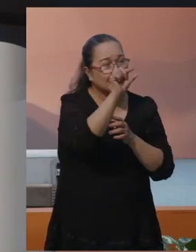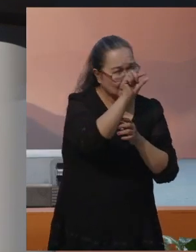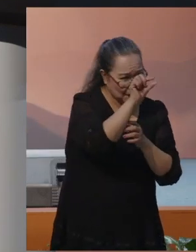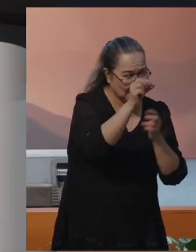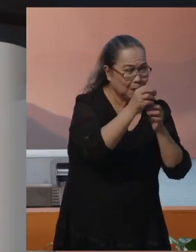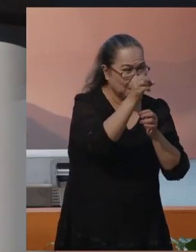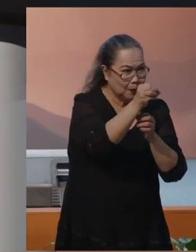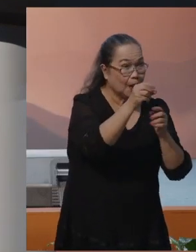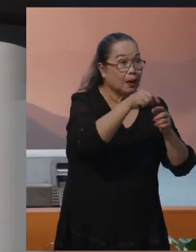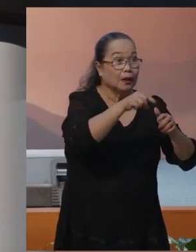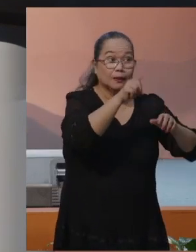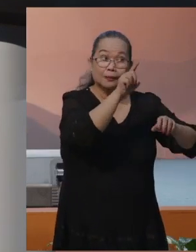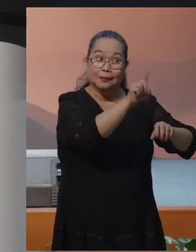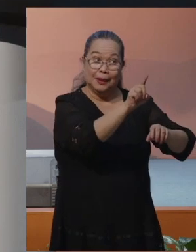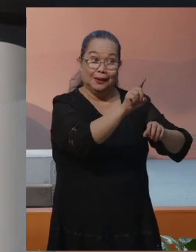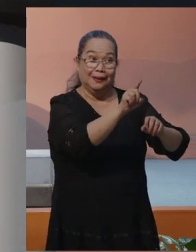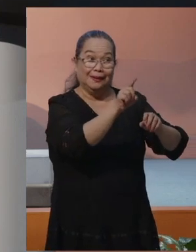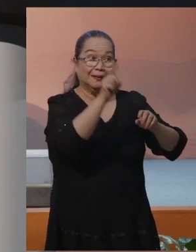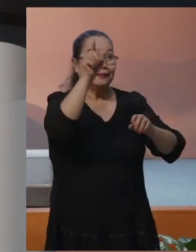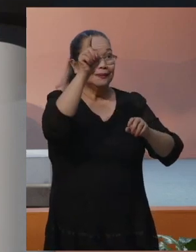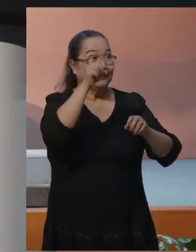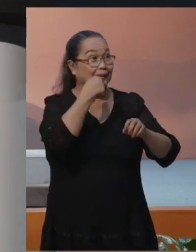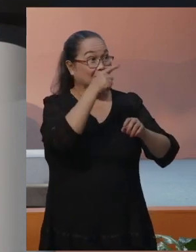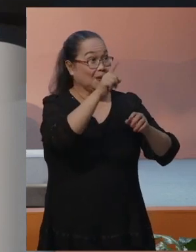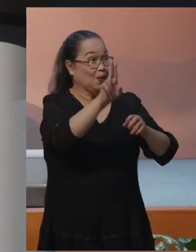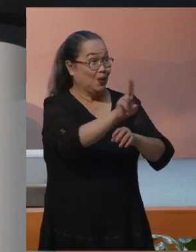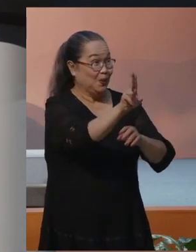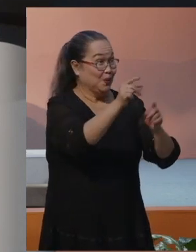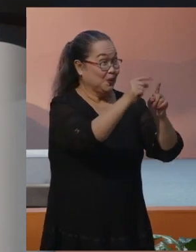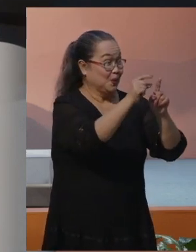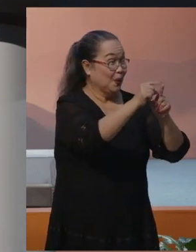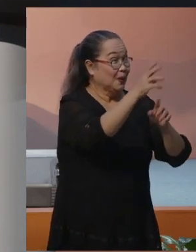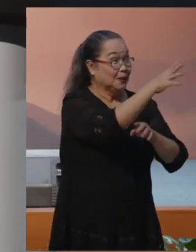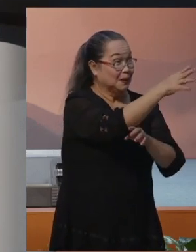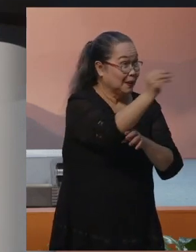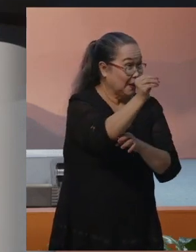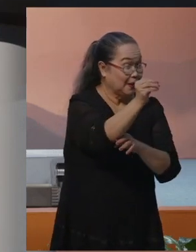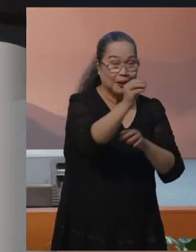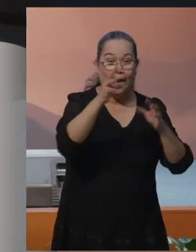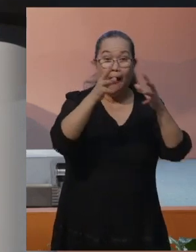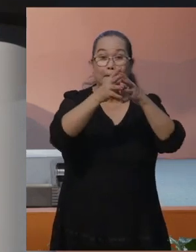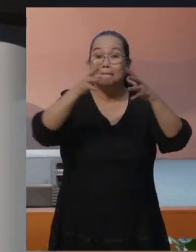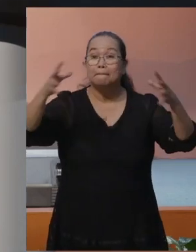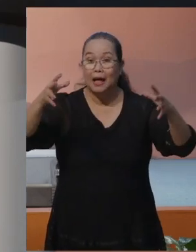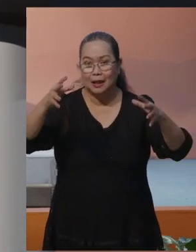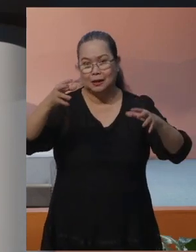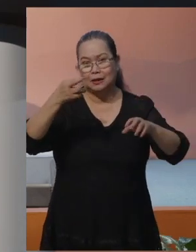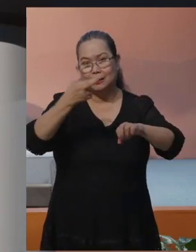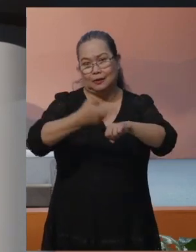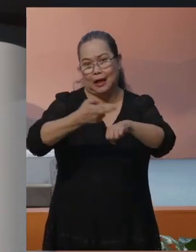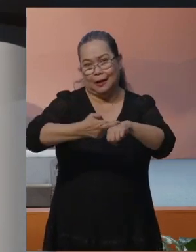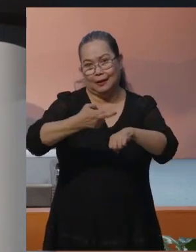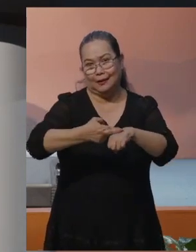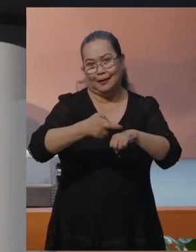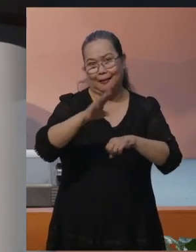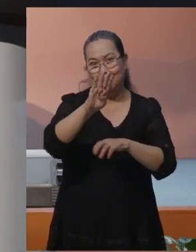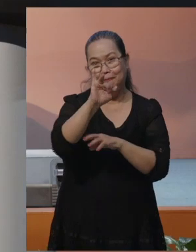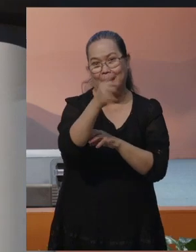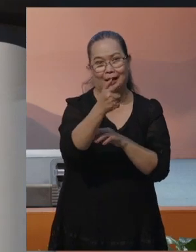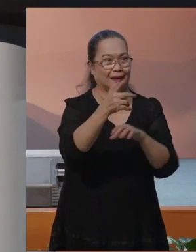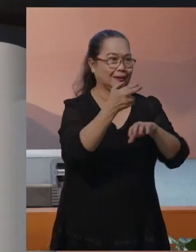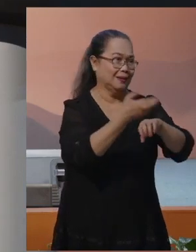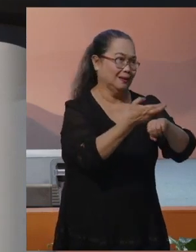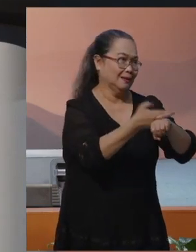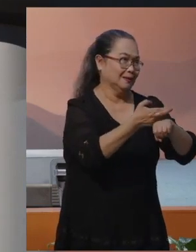Pero ito, yung salitang ginamit dito, and large stones was thrown